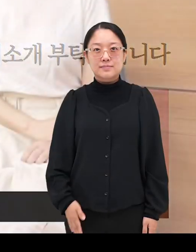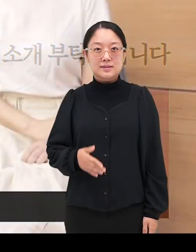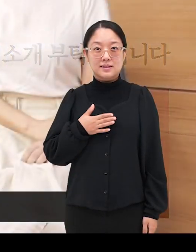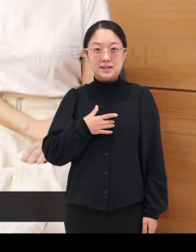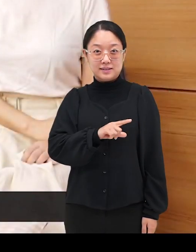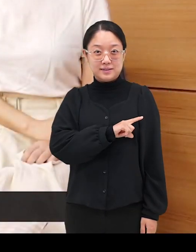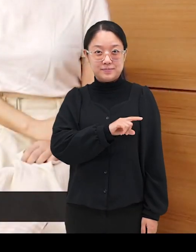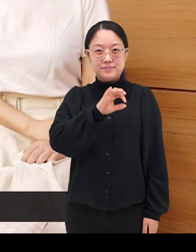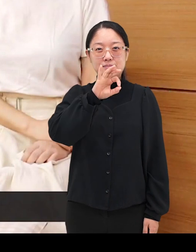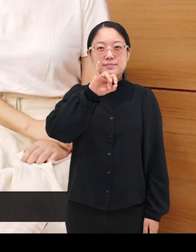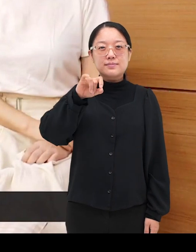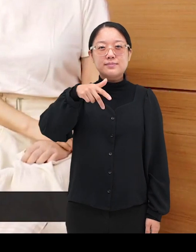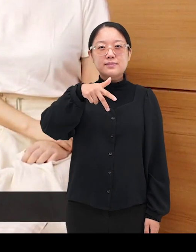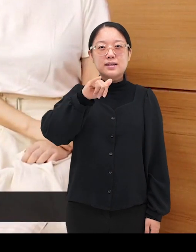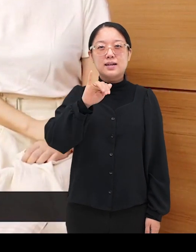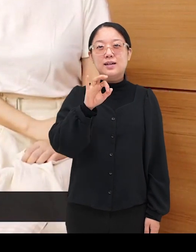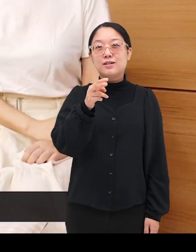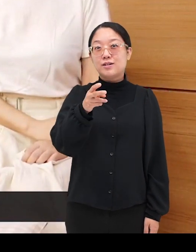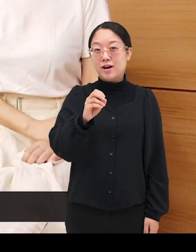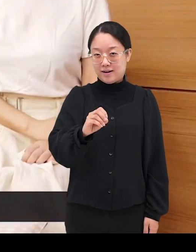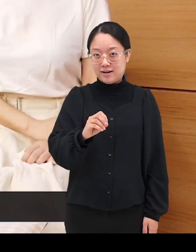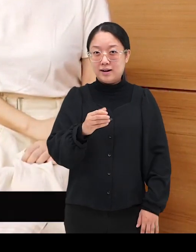제 이름은 이지영이고요.